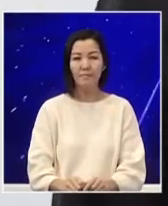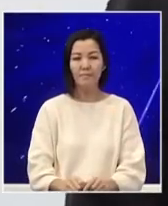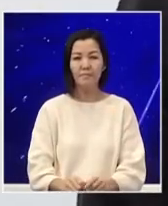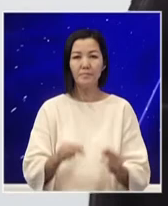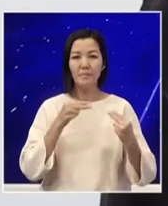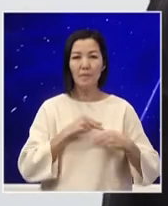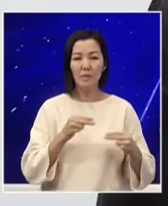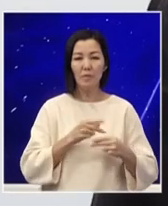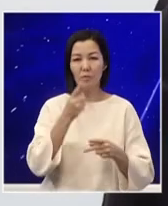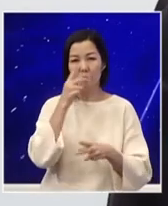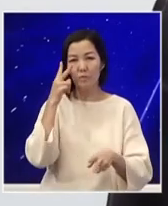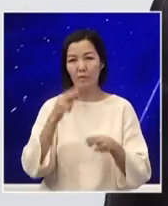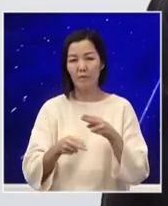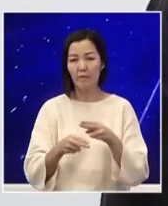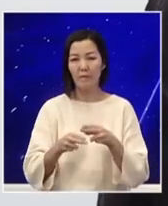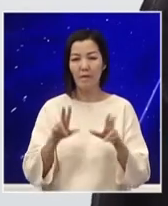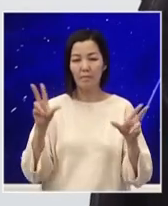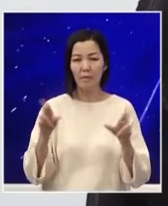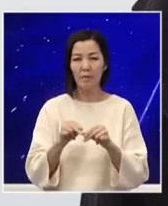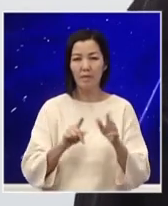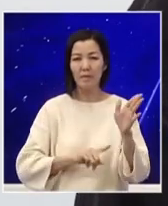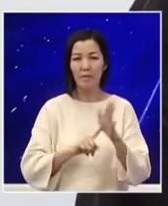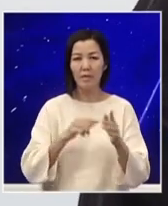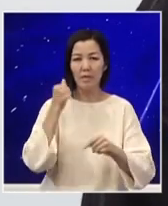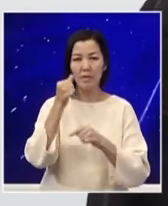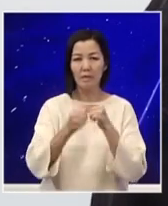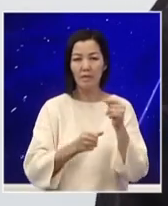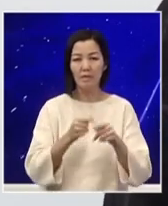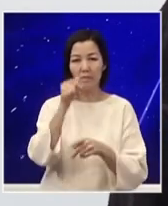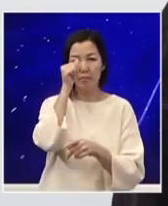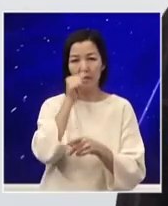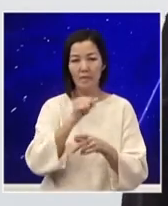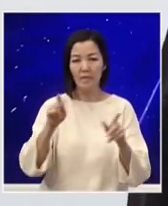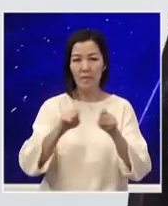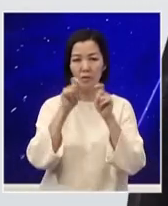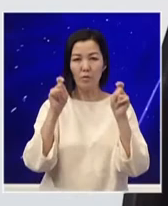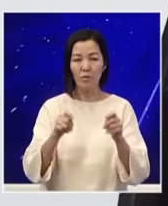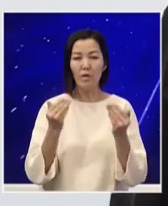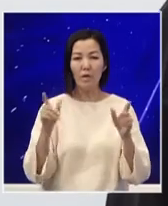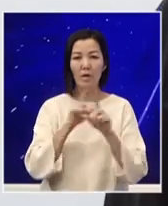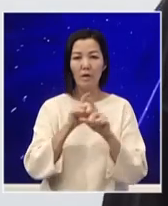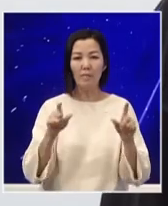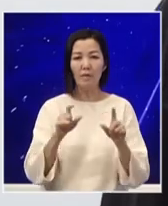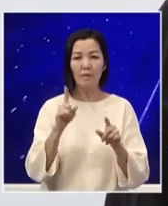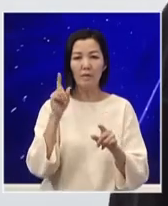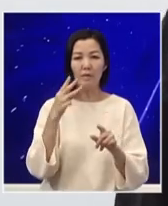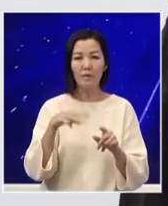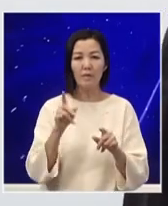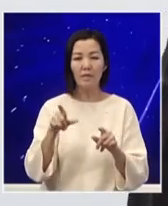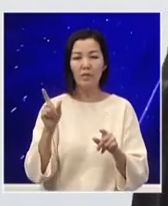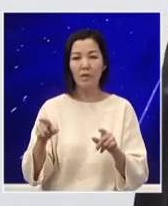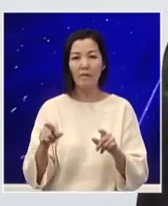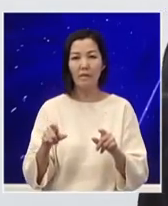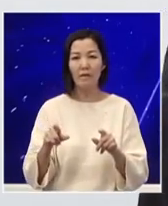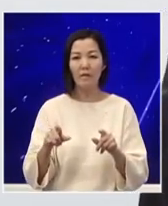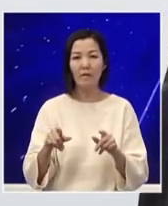Работа практически завершена. Как и обещали, в начале следующего месяца сдадим в эксплуатацию. Сейчас на объекте трудится порядка 30 человек, но в принципе